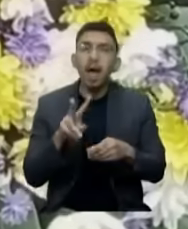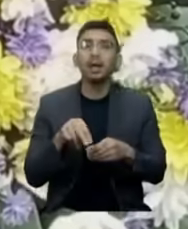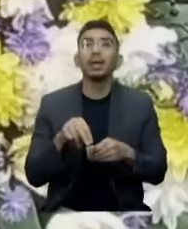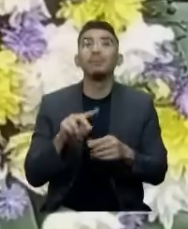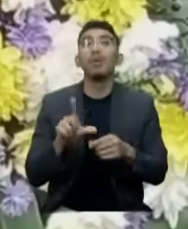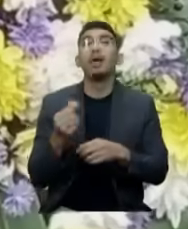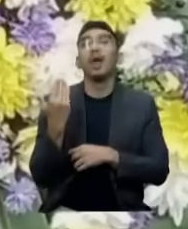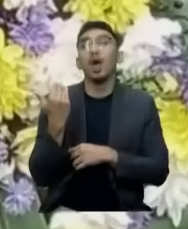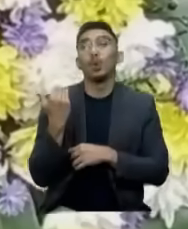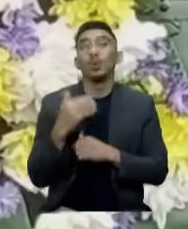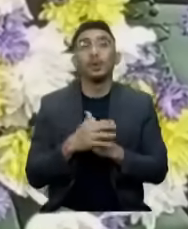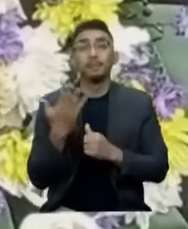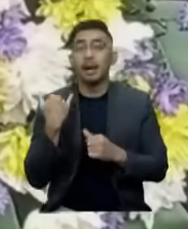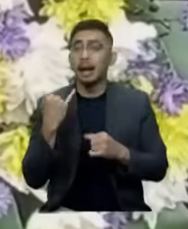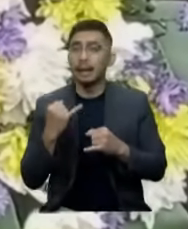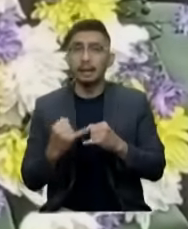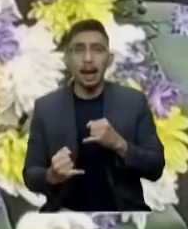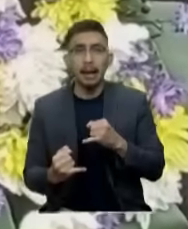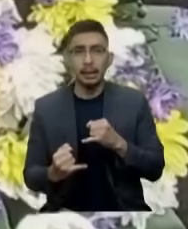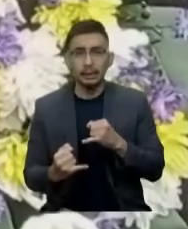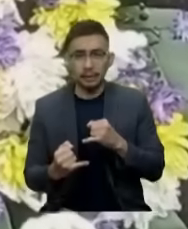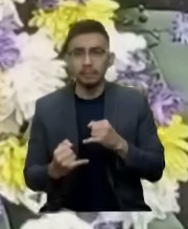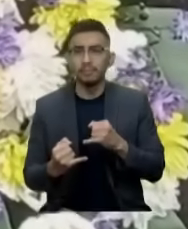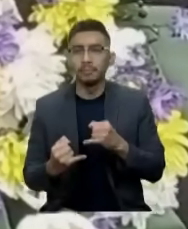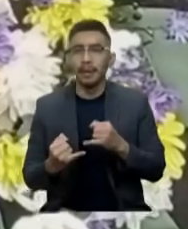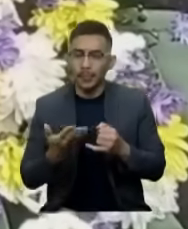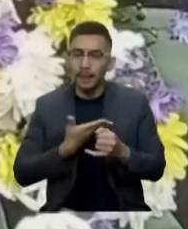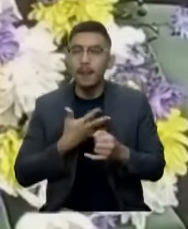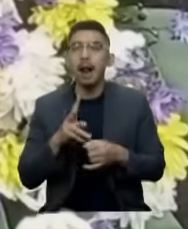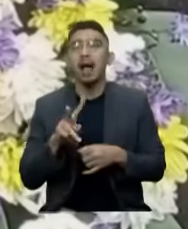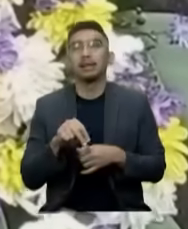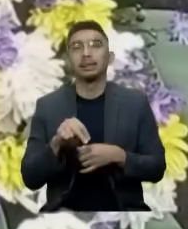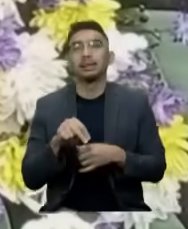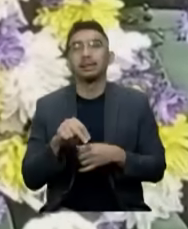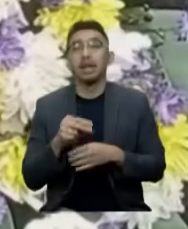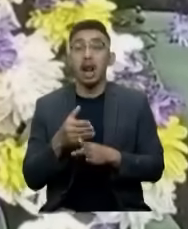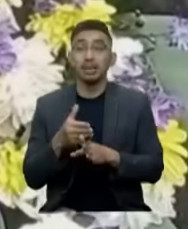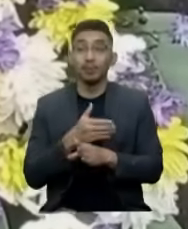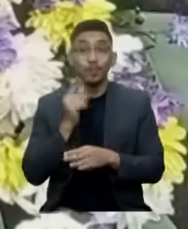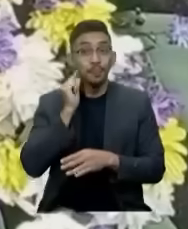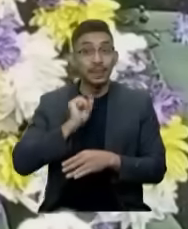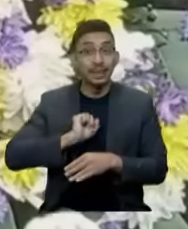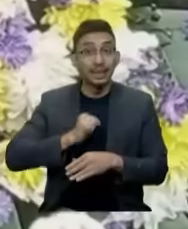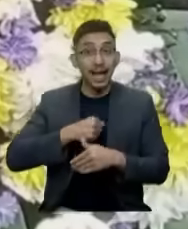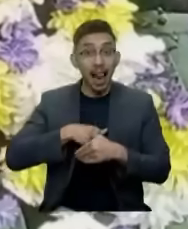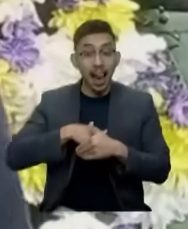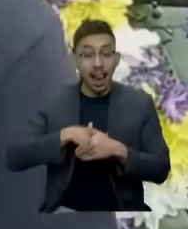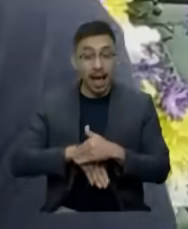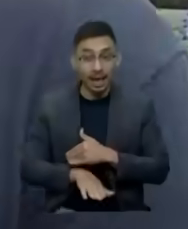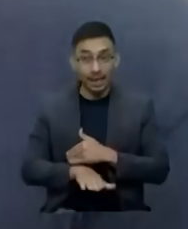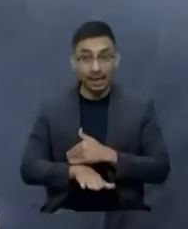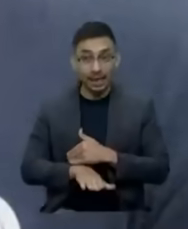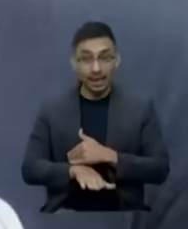Kemarin yang akhir itu dia terima lagi. Sebelum istrinya melahirkan. Baru berapa minggu ya berarti ya? Ya,